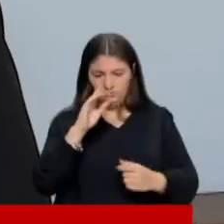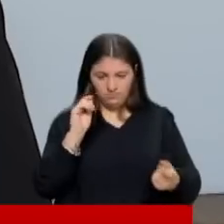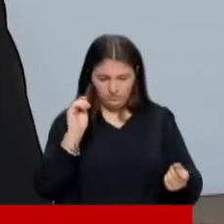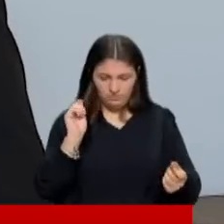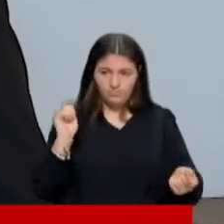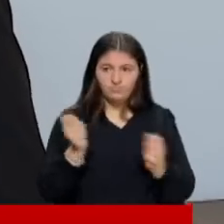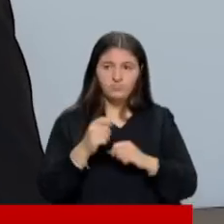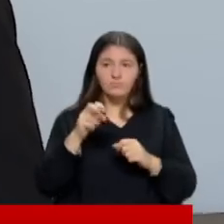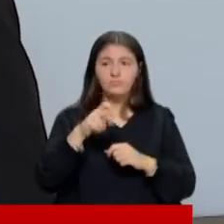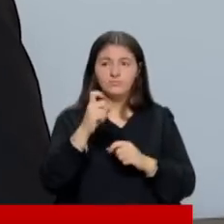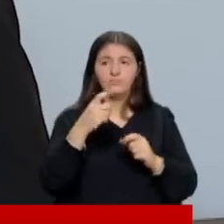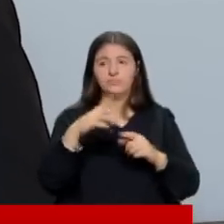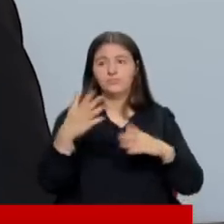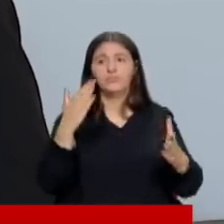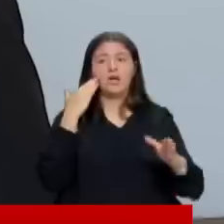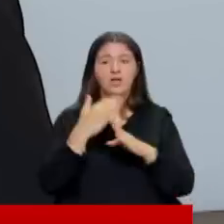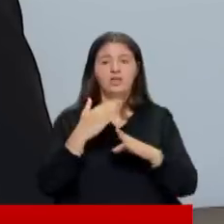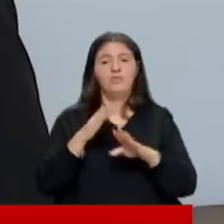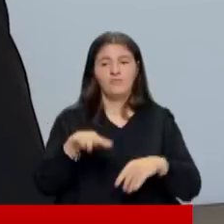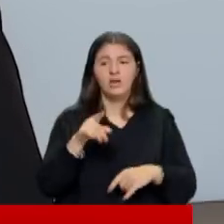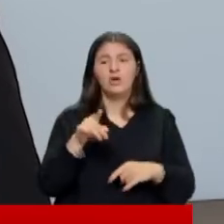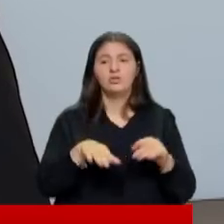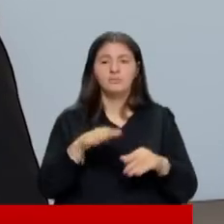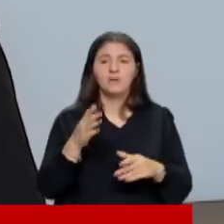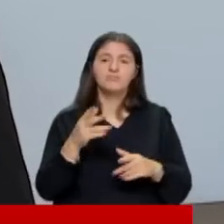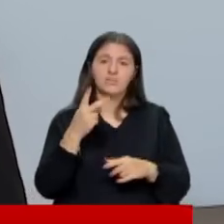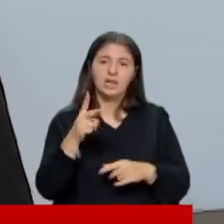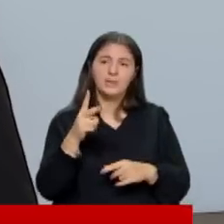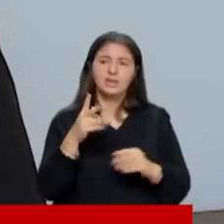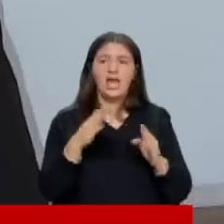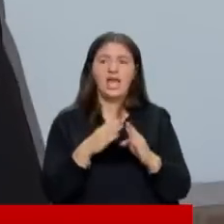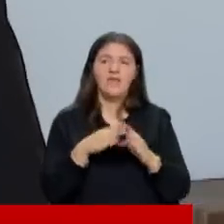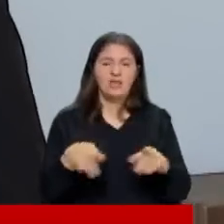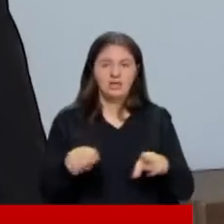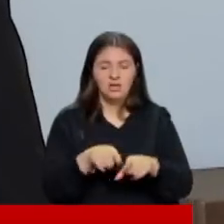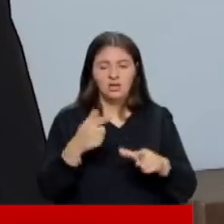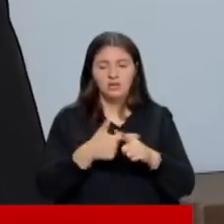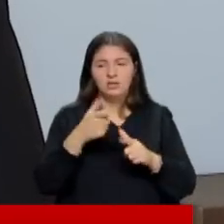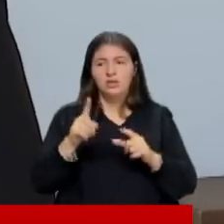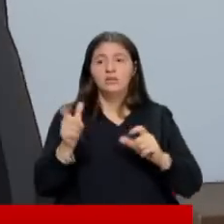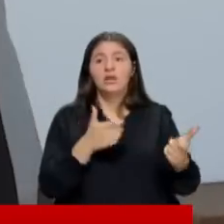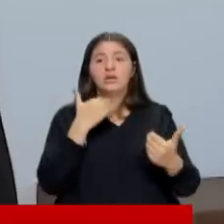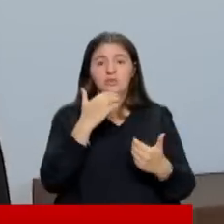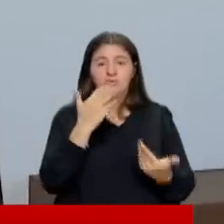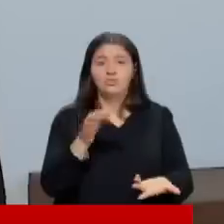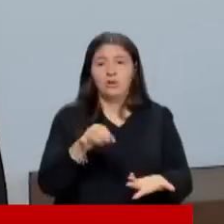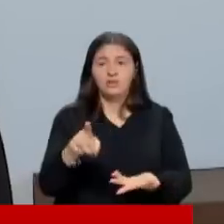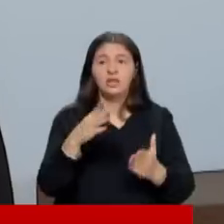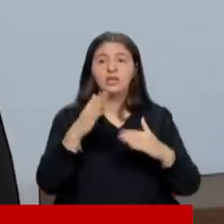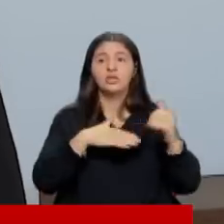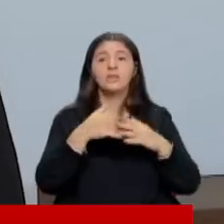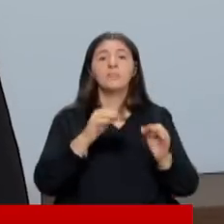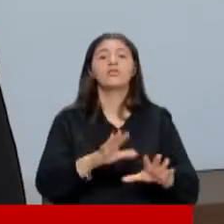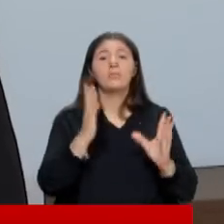kapsamında 8-9 farklı bölgede uzlaşmamız var yaklaşık 2000 konuta denk geliyor Kiracıları tahliye edemiyoruz şu an inşaata